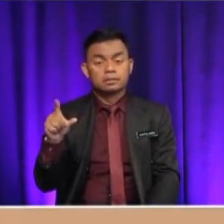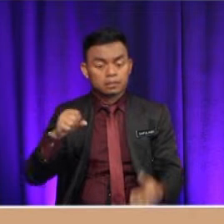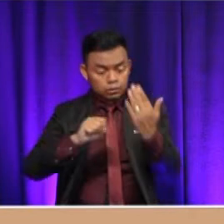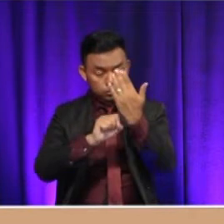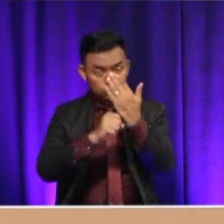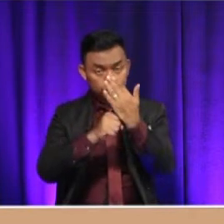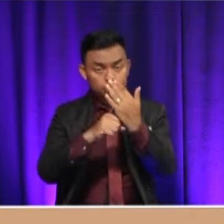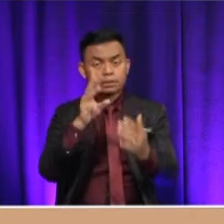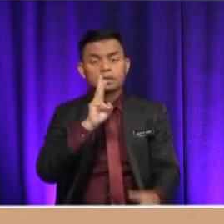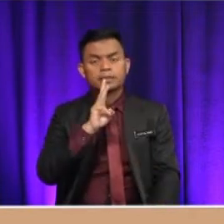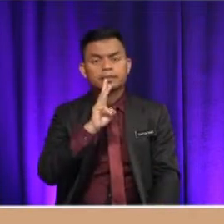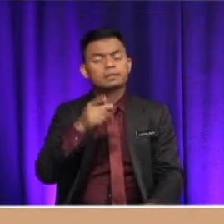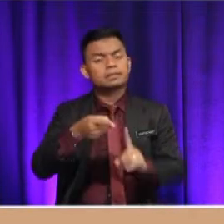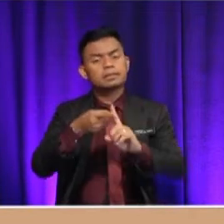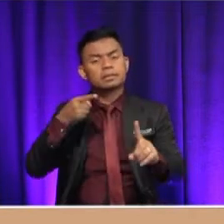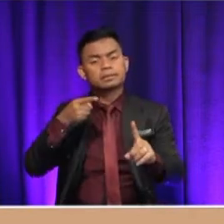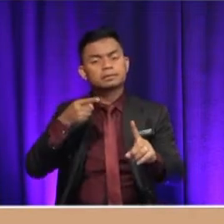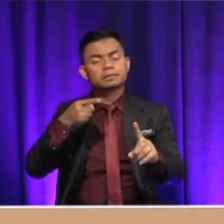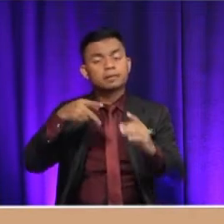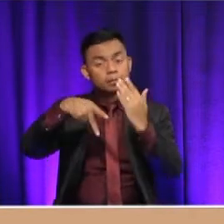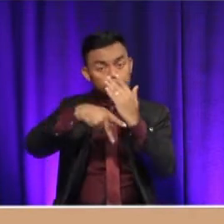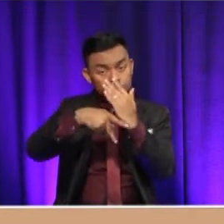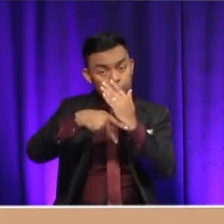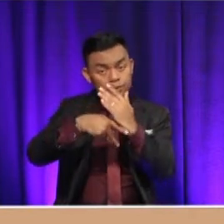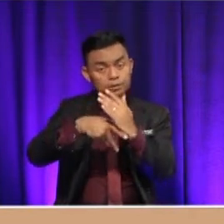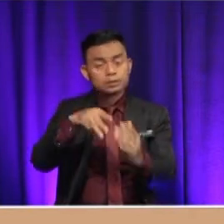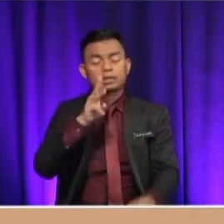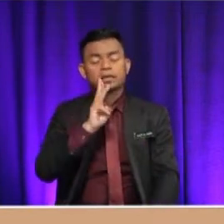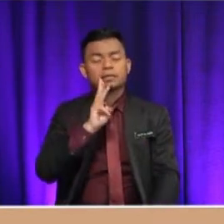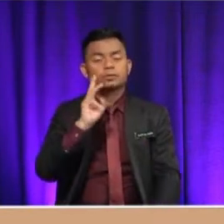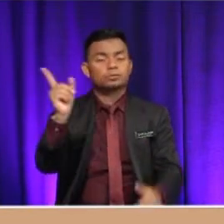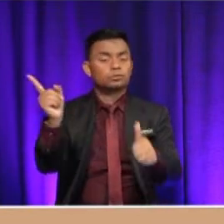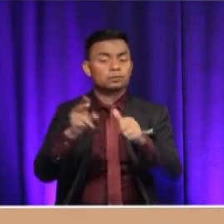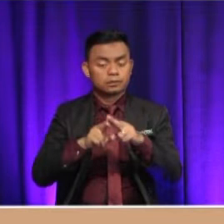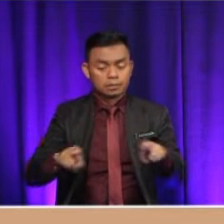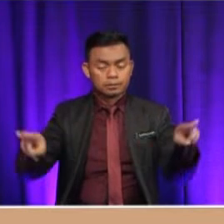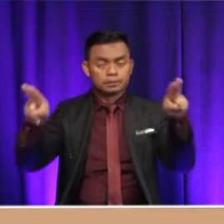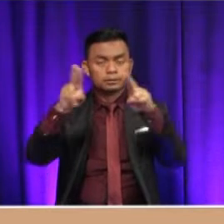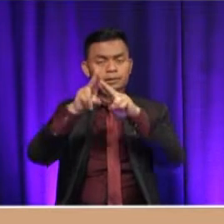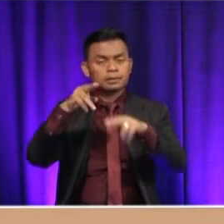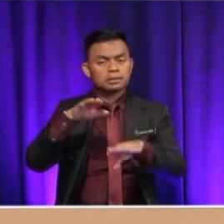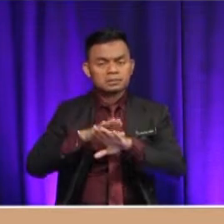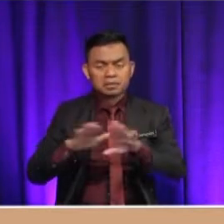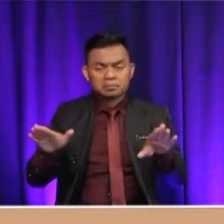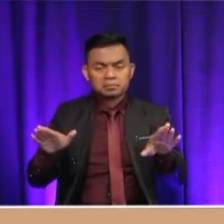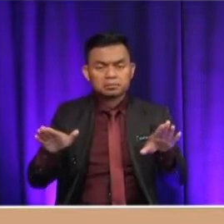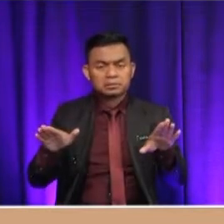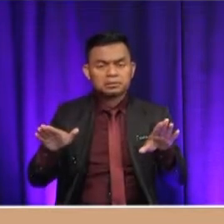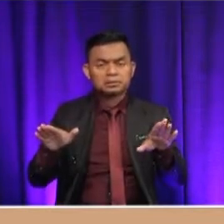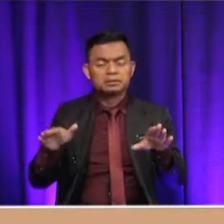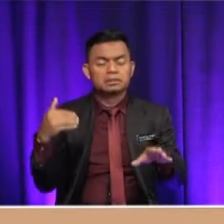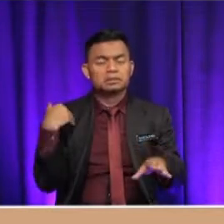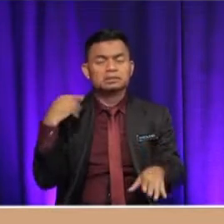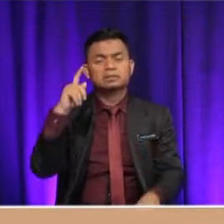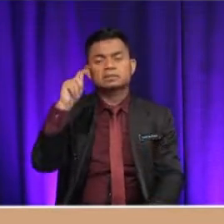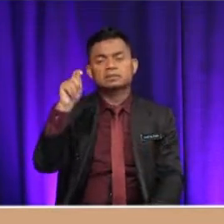utama tanpa melalui tangki terlebih dahulu. Okey. Sistem ni, kalau pakai sistem ni, pastikan tekanan